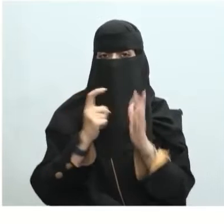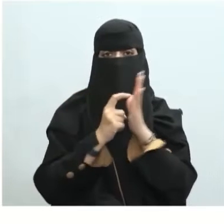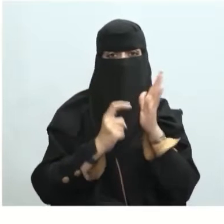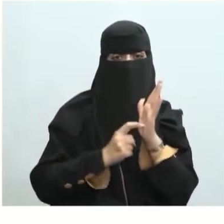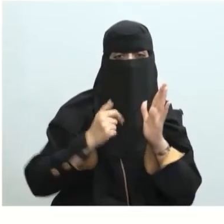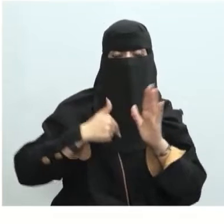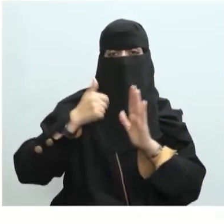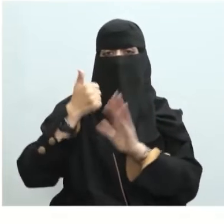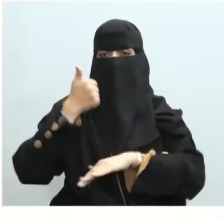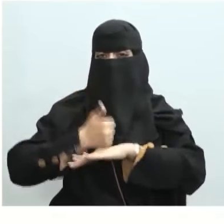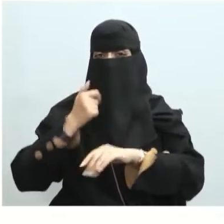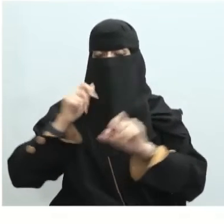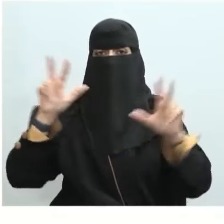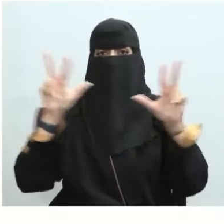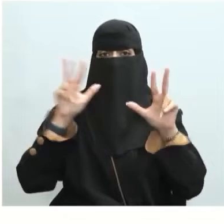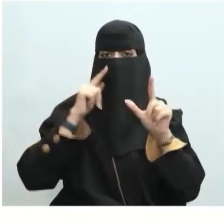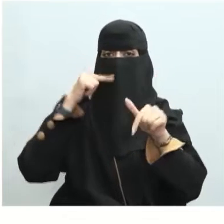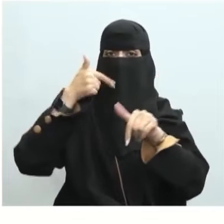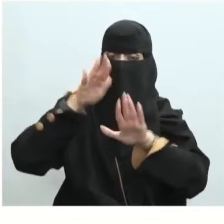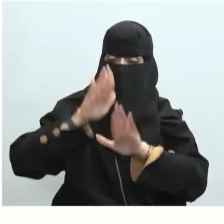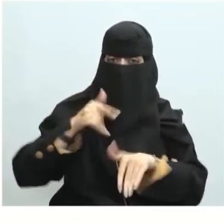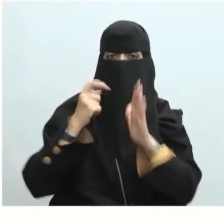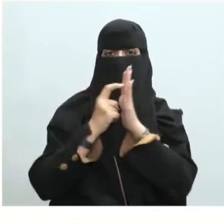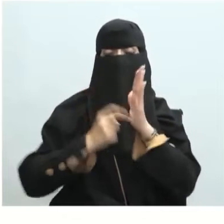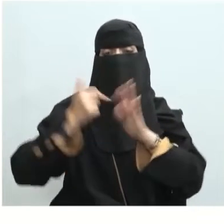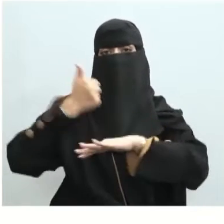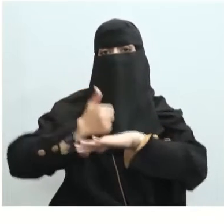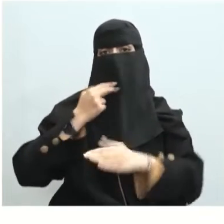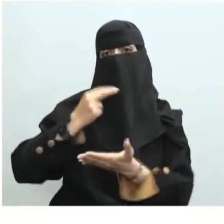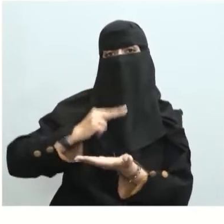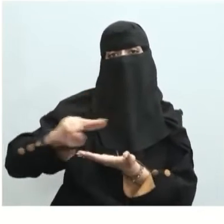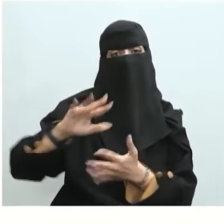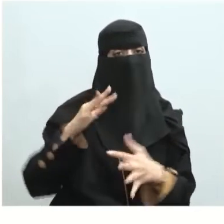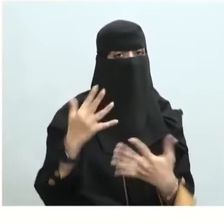للاعلان والرساله هنا ما العناصر الاساسيه